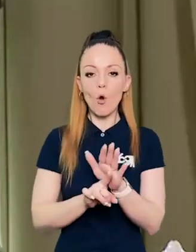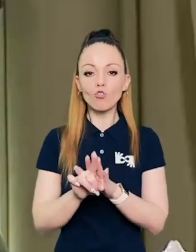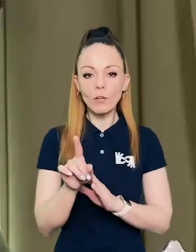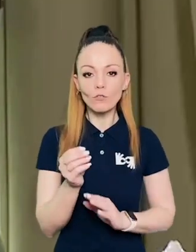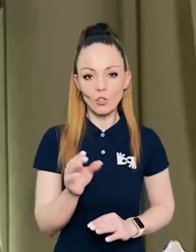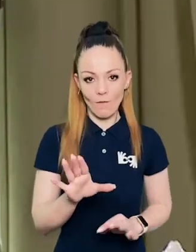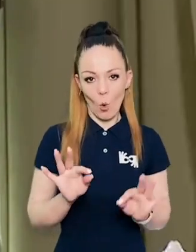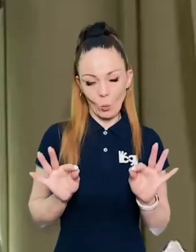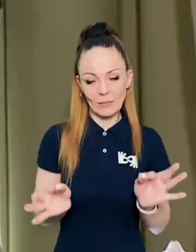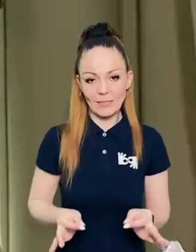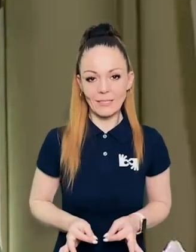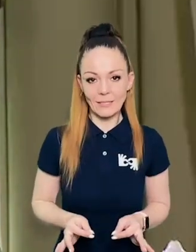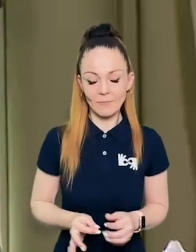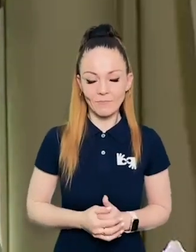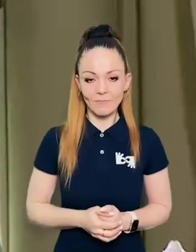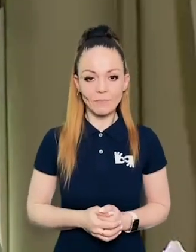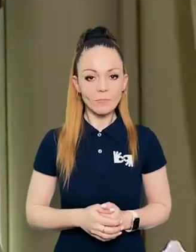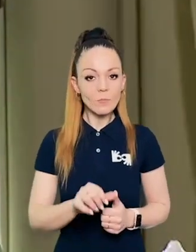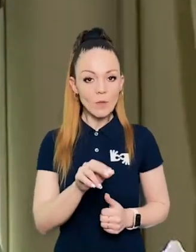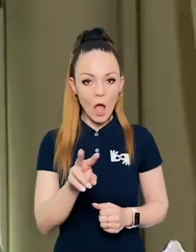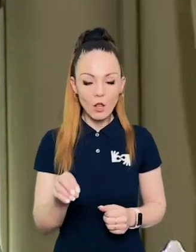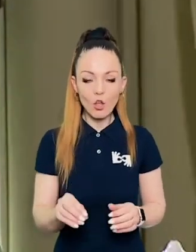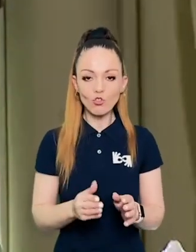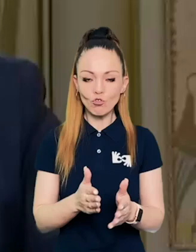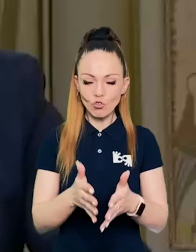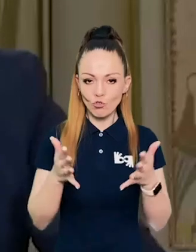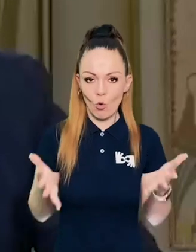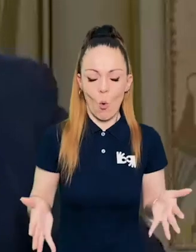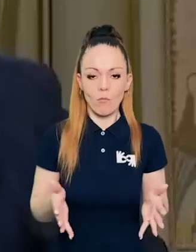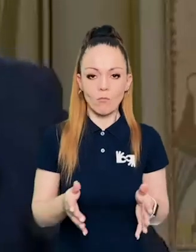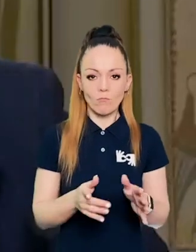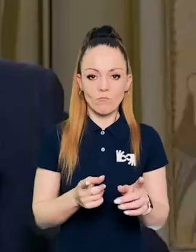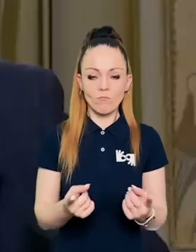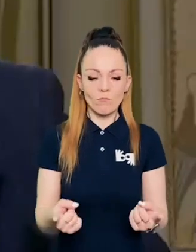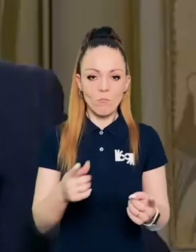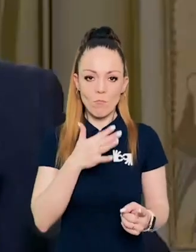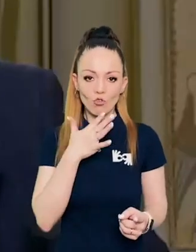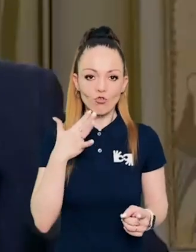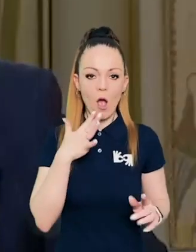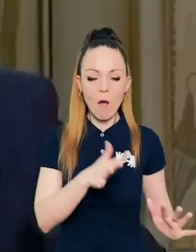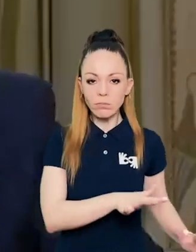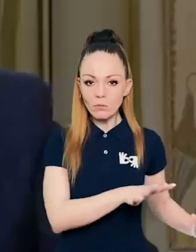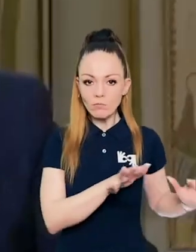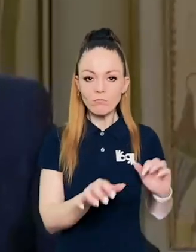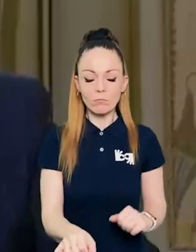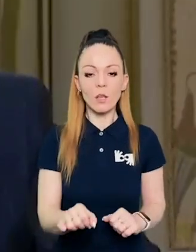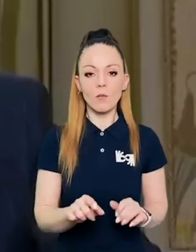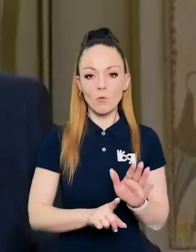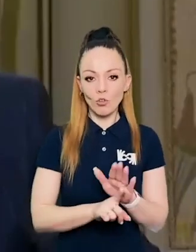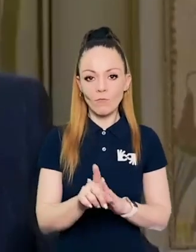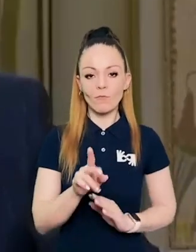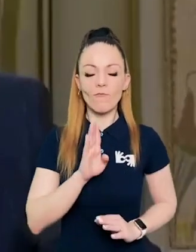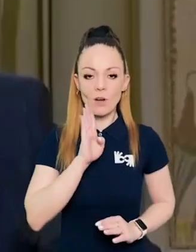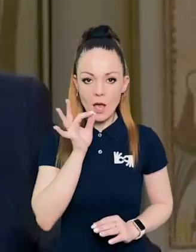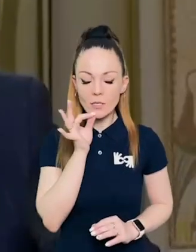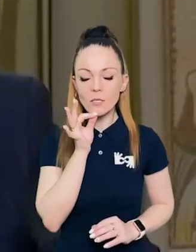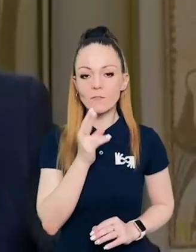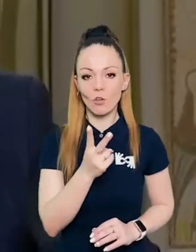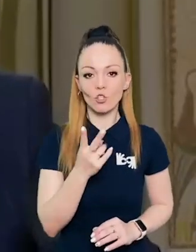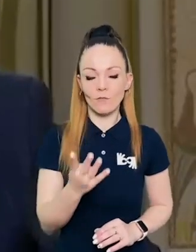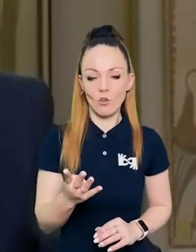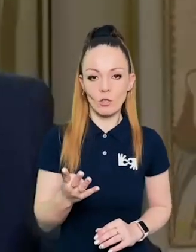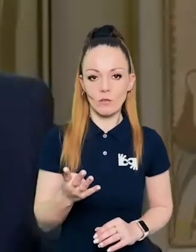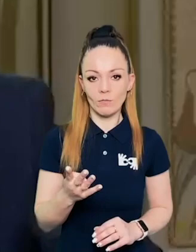арт-обстріл, він почався ще восени. Але широкомасштабний наступ почався вранці 24-го.